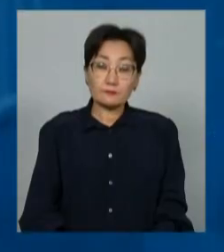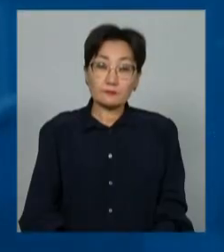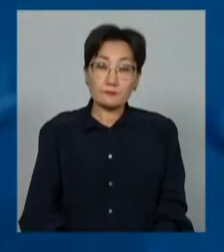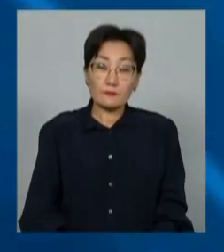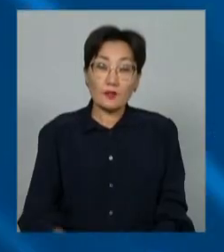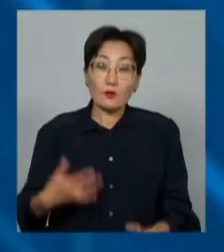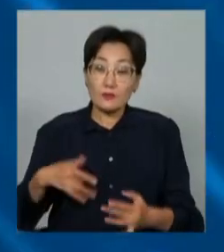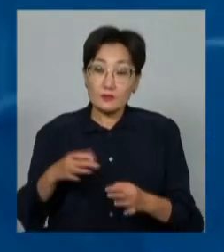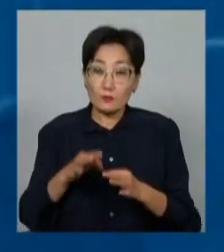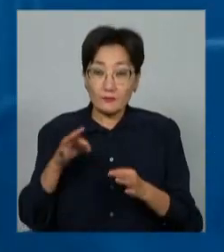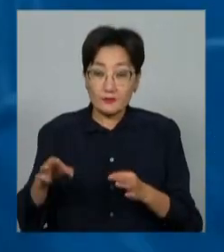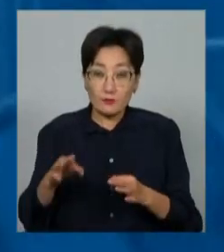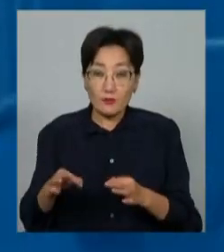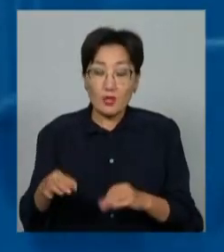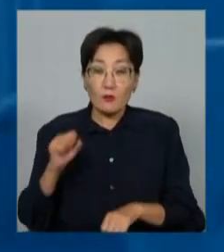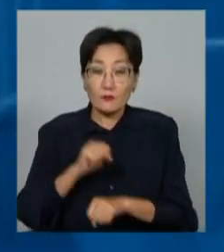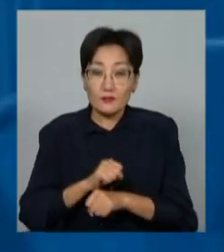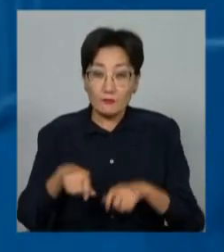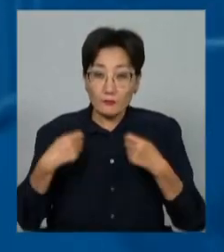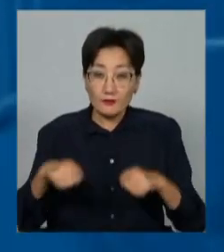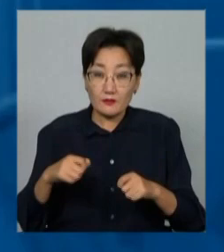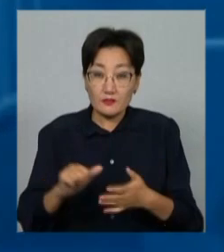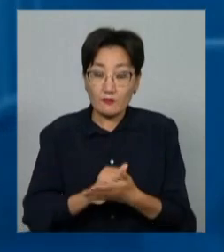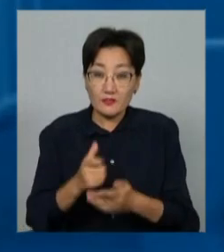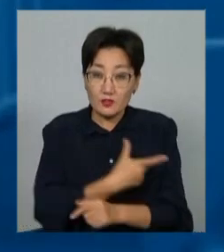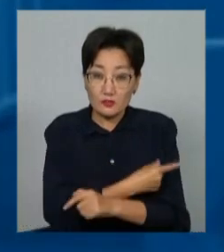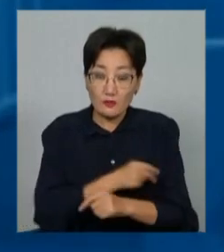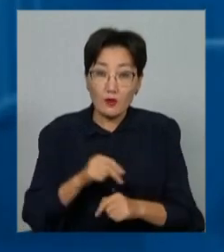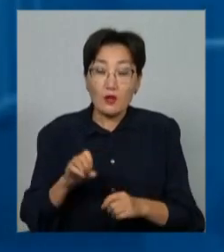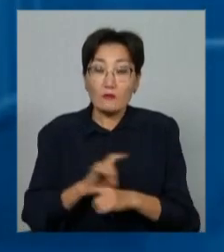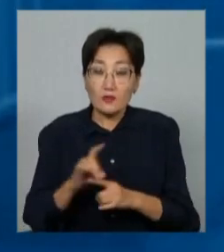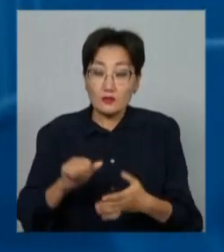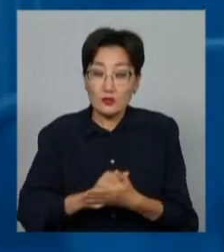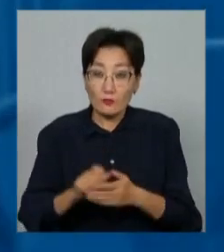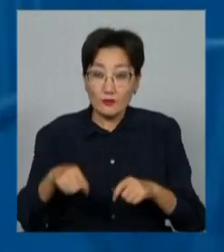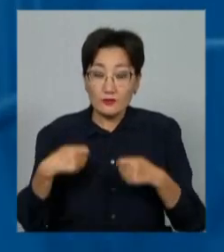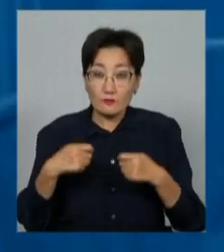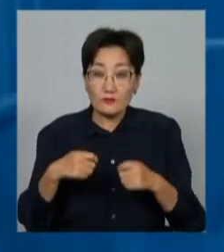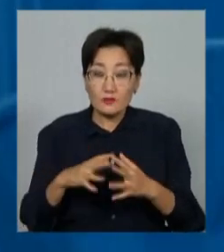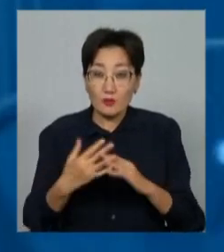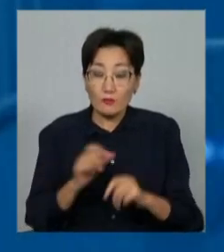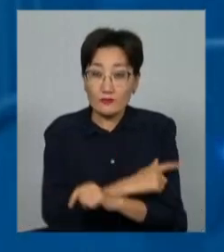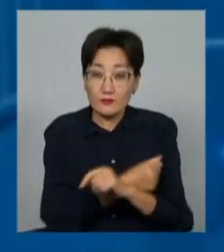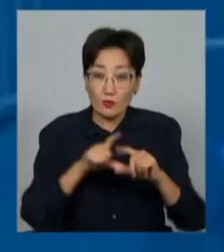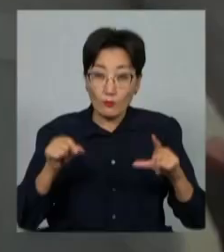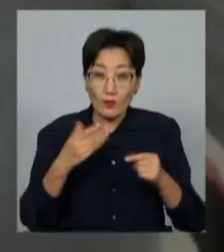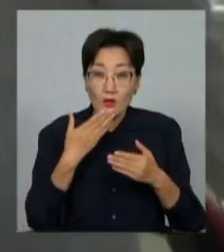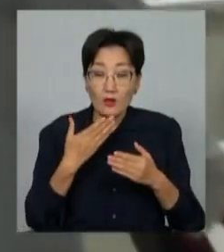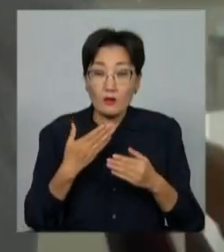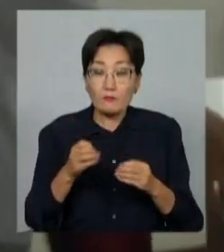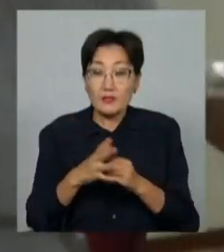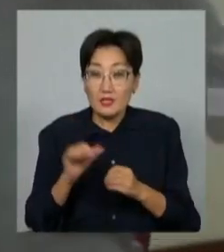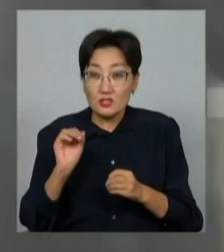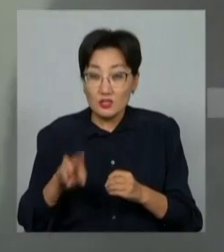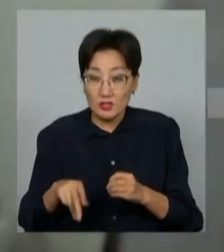В Жамбылской области пресекли продажу паспортов вакцинации. За фиктивный документ, выданный сельской поликлиникой, просили 15 тысяч